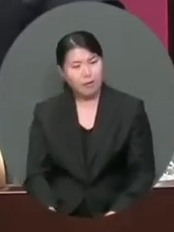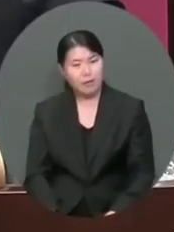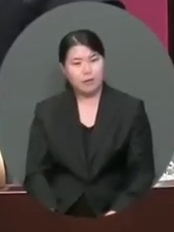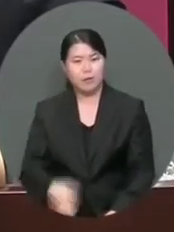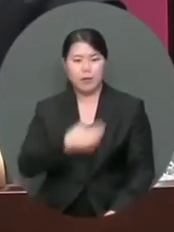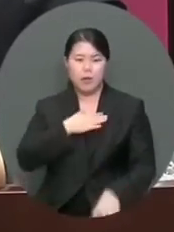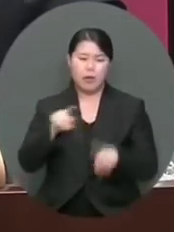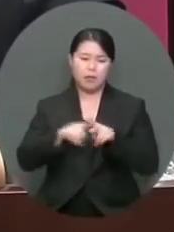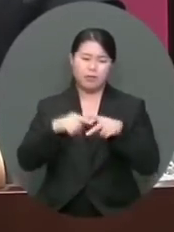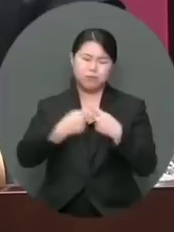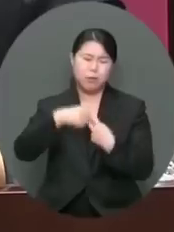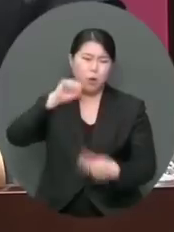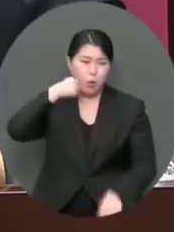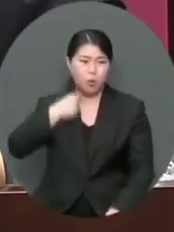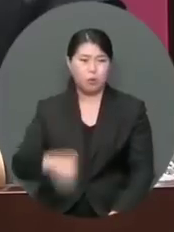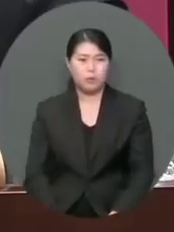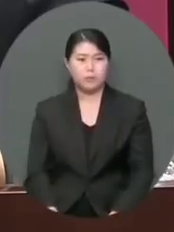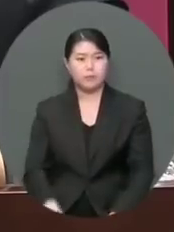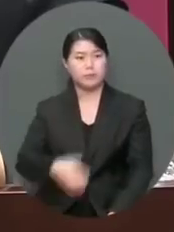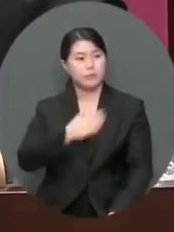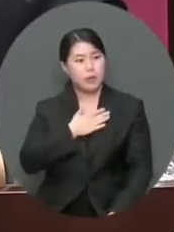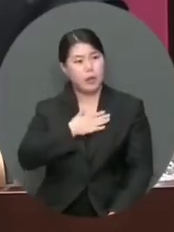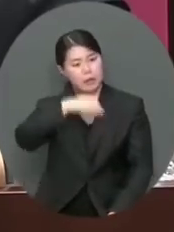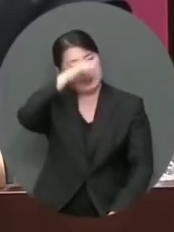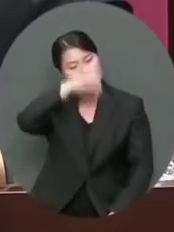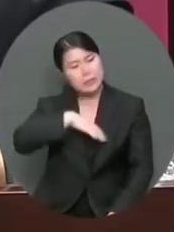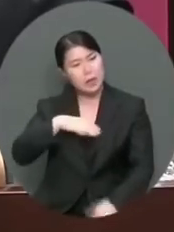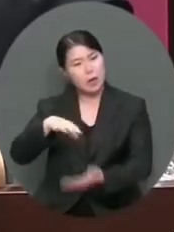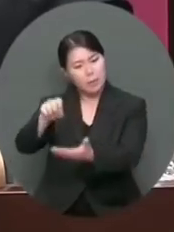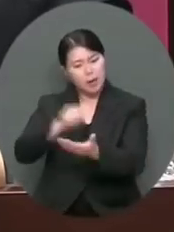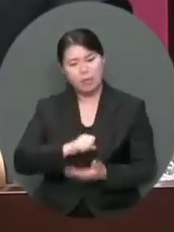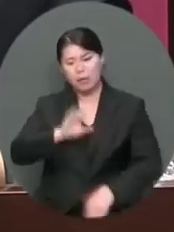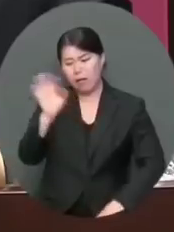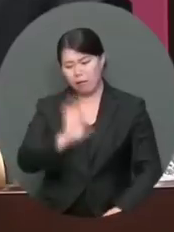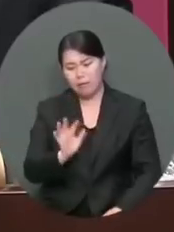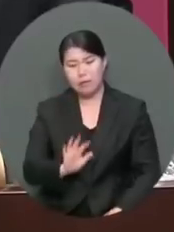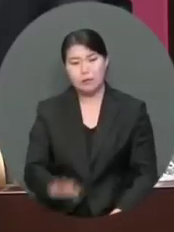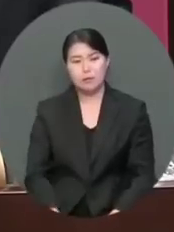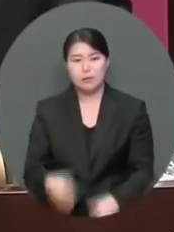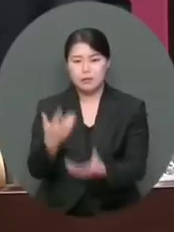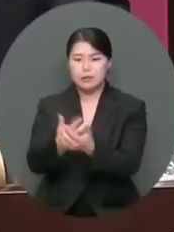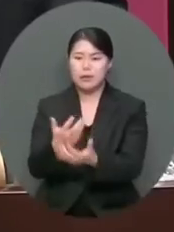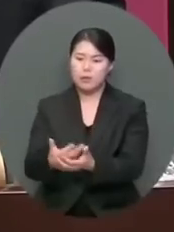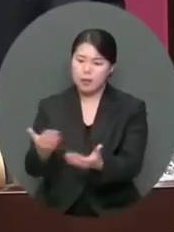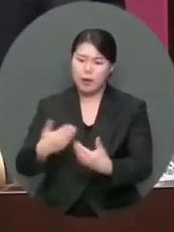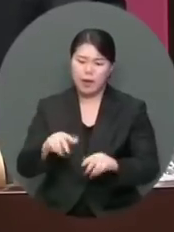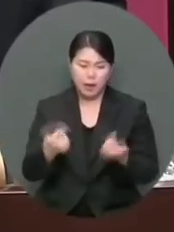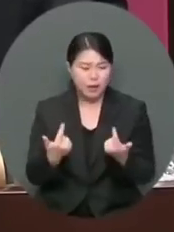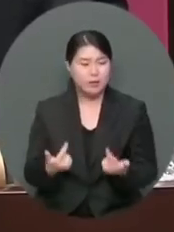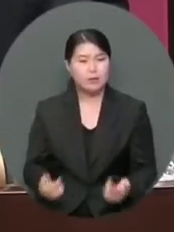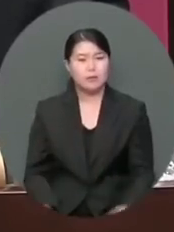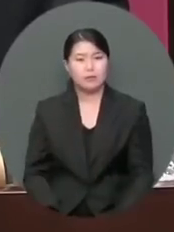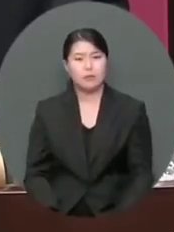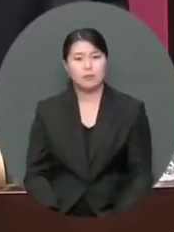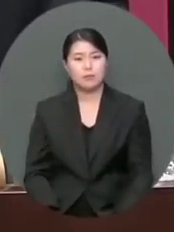저는 정말 이해하기 어렵습니다. 제가 그냥 받는 게 아니라고 말씀을 드렸잖아요.